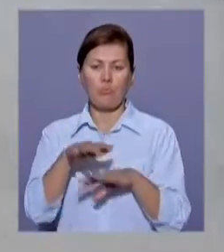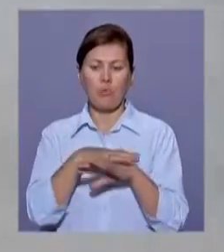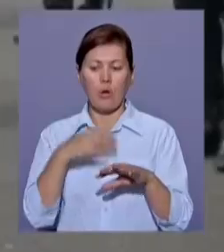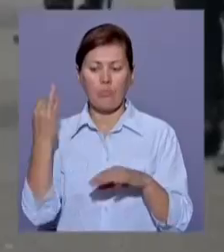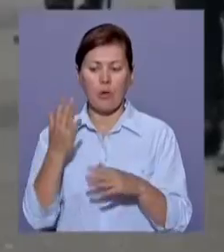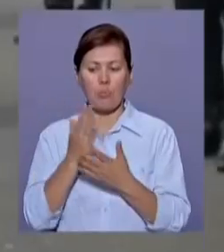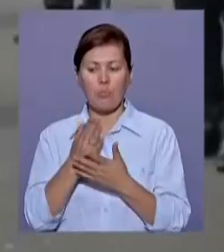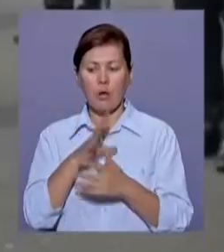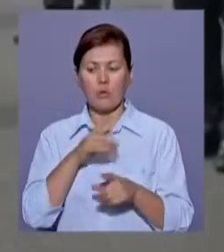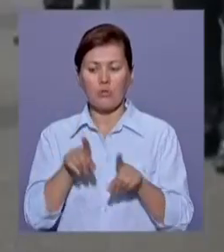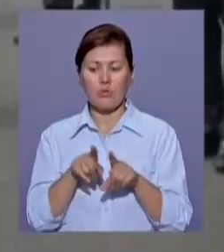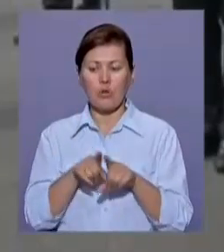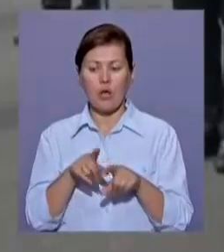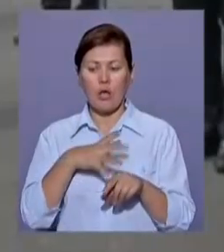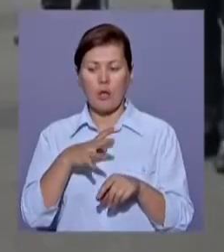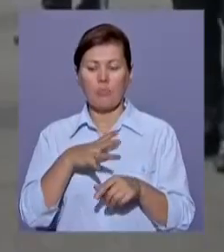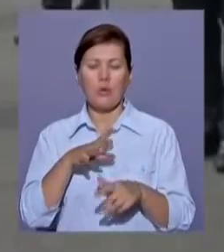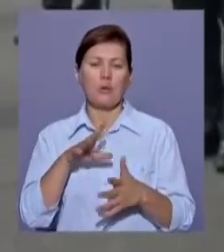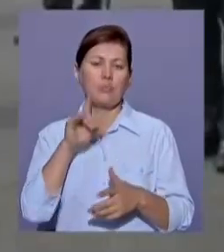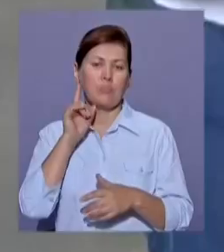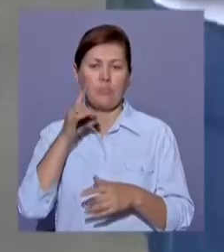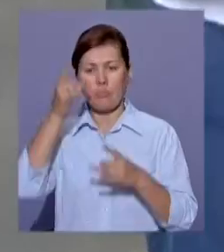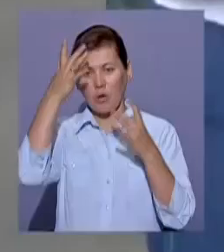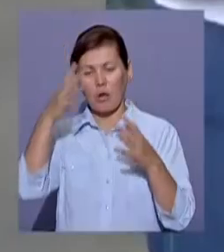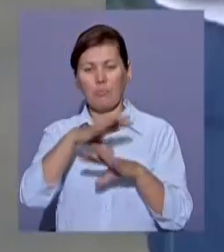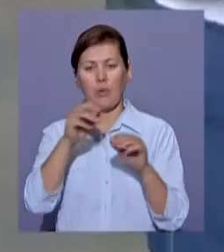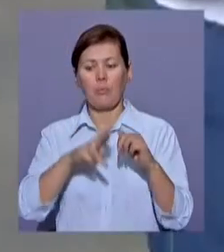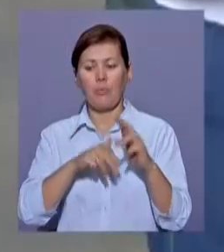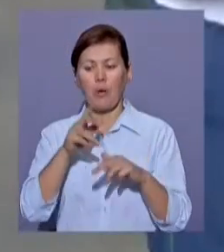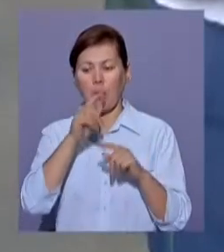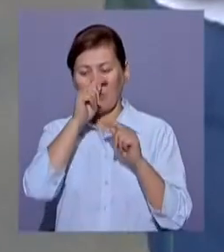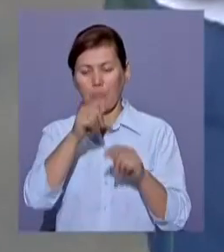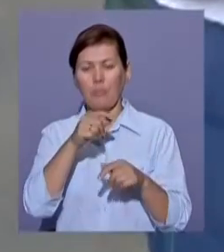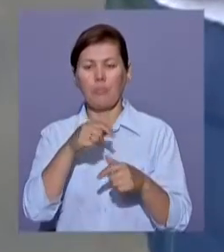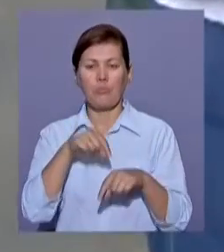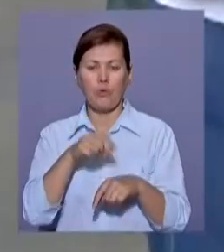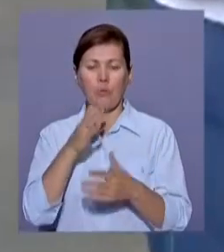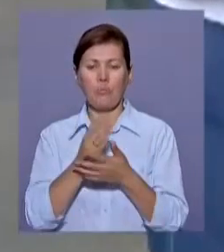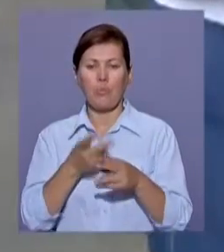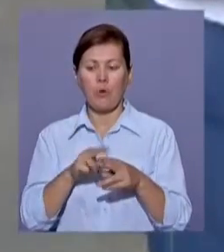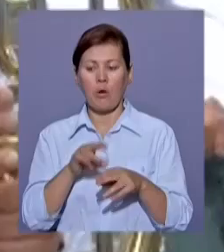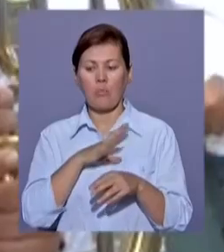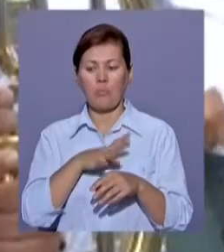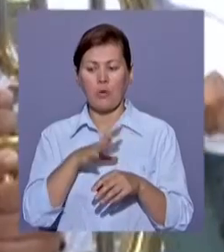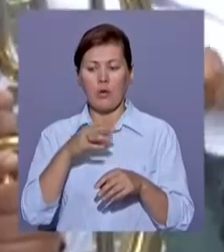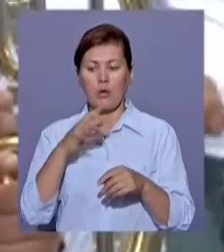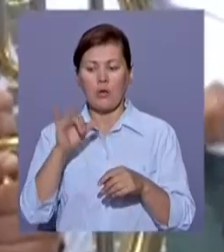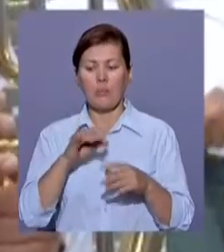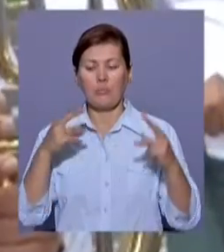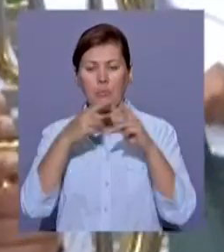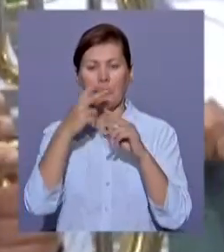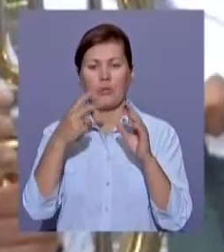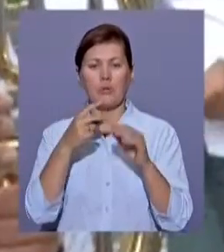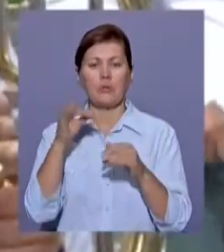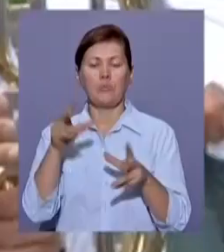Өйткені ойнаған әуендері жасымен кәрісіне мерекелік көңіл күй сыйлады. Олардың айтуынша 20 жасқа толған Астананың